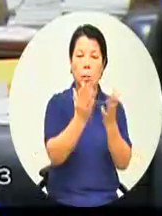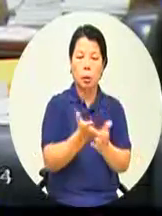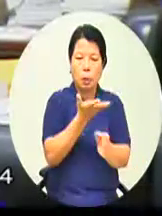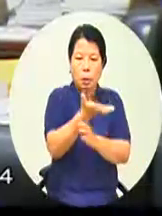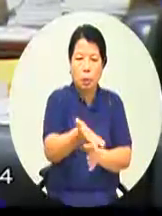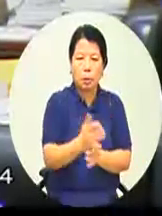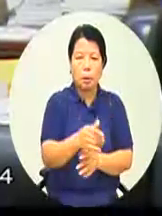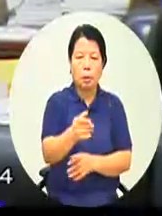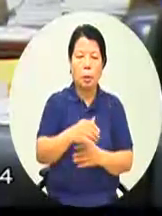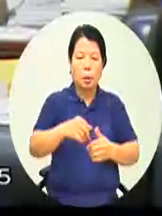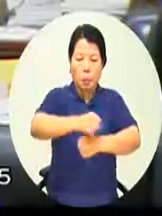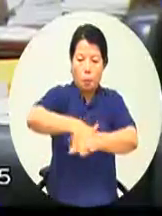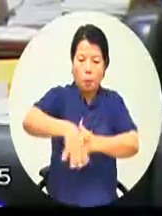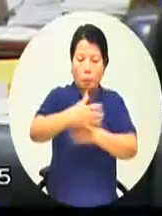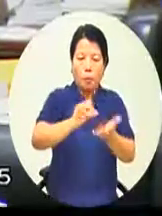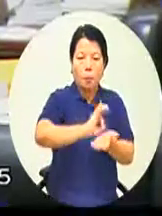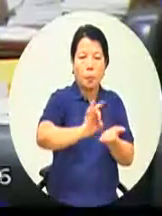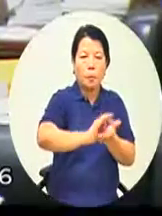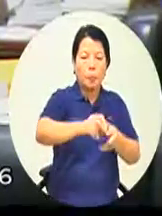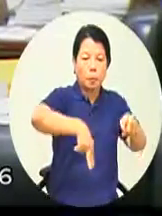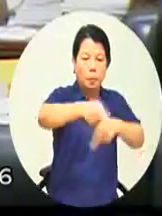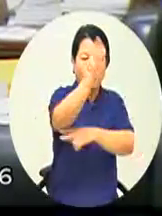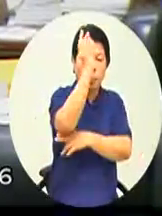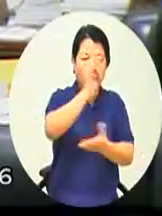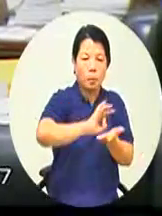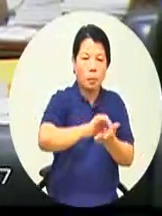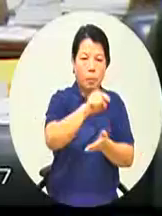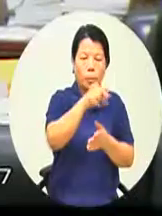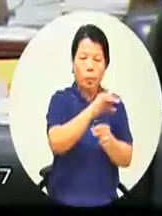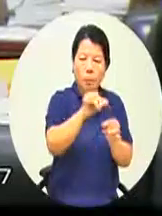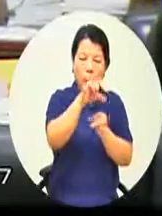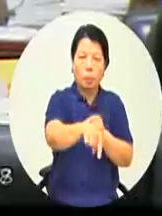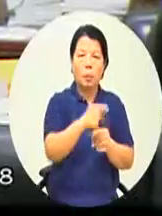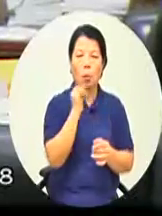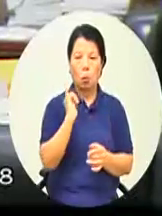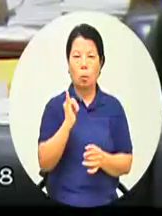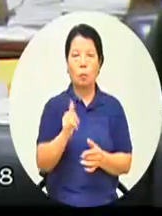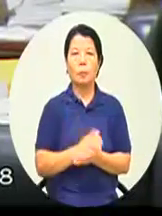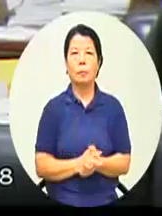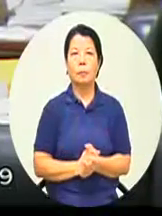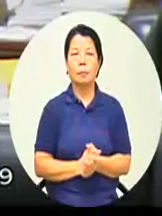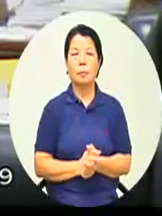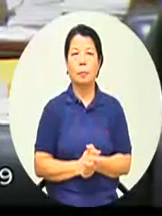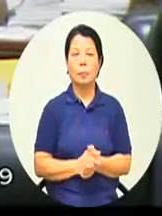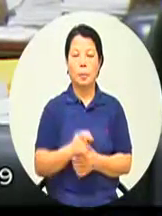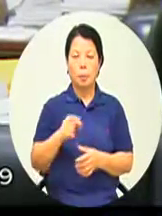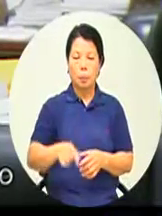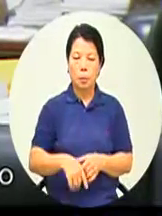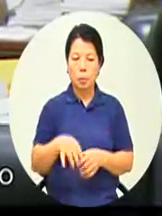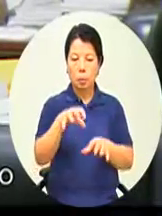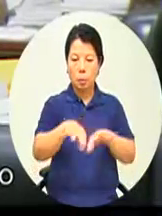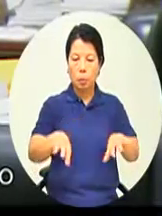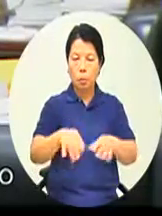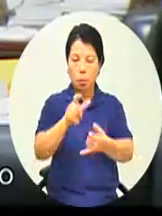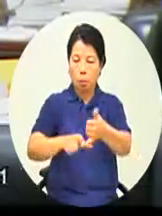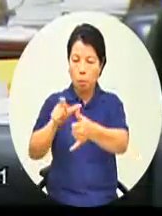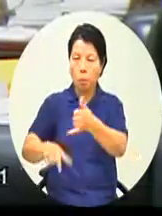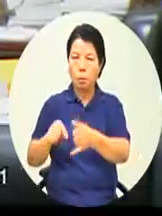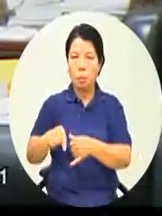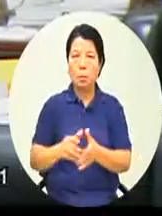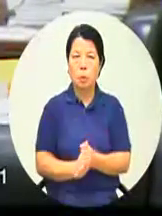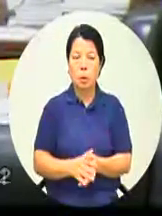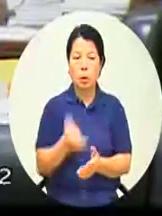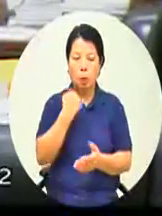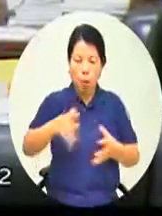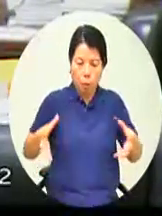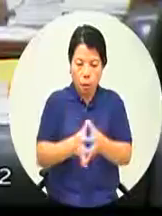政的一个用地。哦，那在这个区域里头，我觉得就是说，这两件事情看起来似乎是可以把它